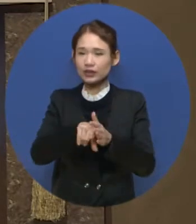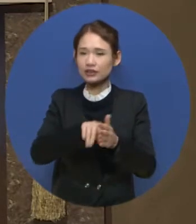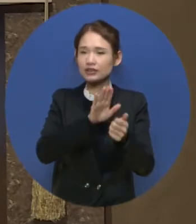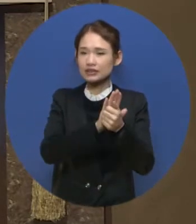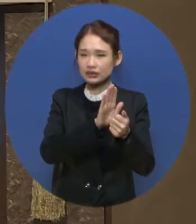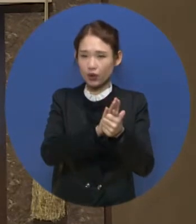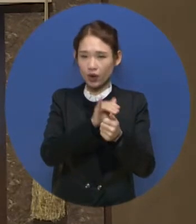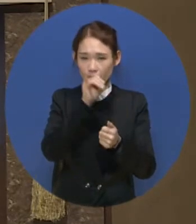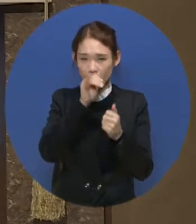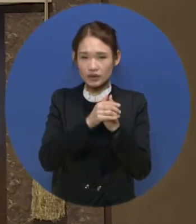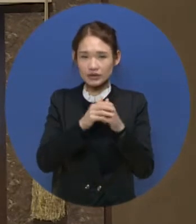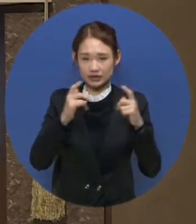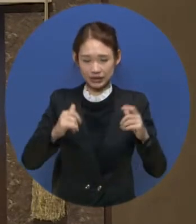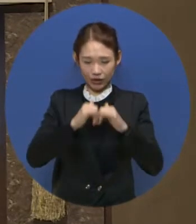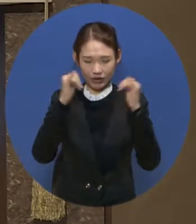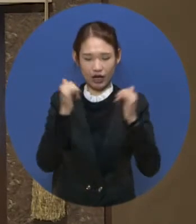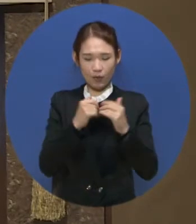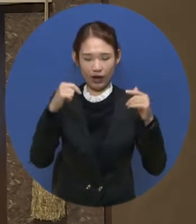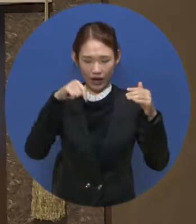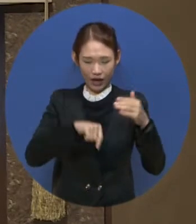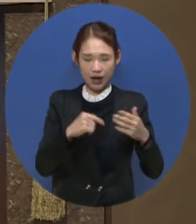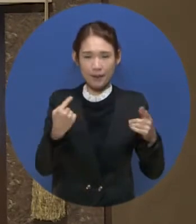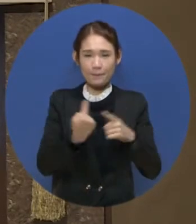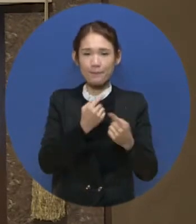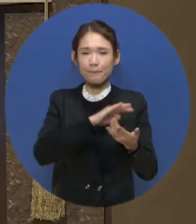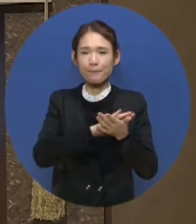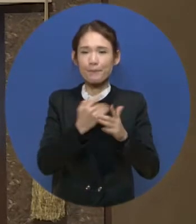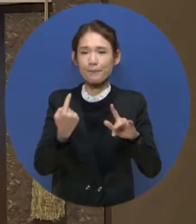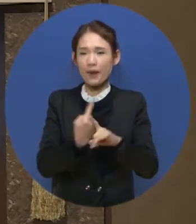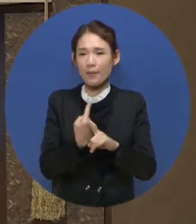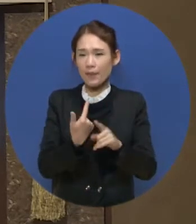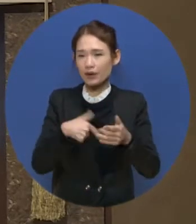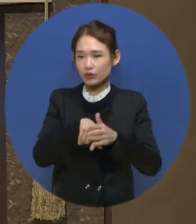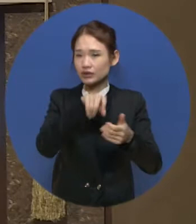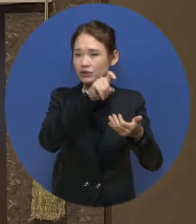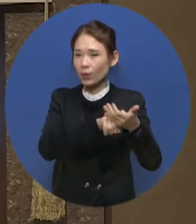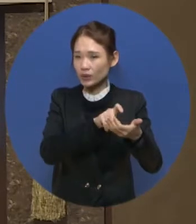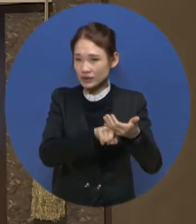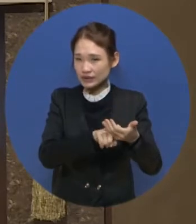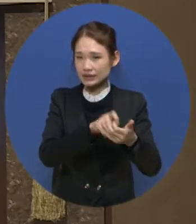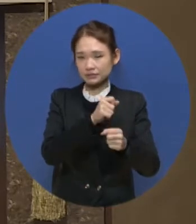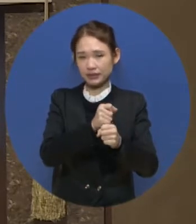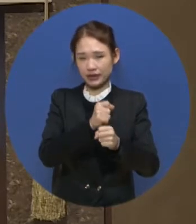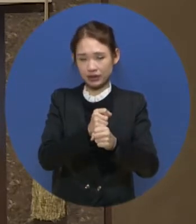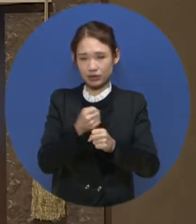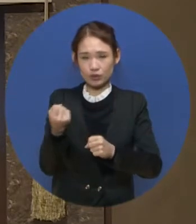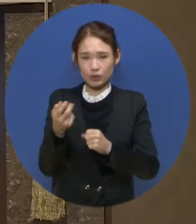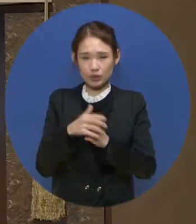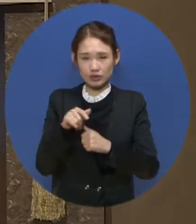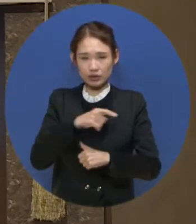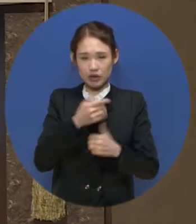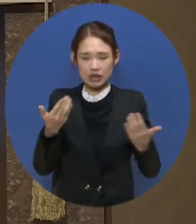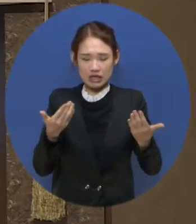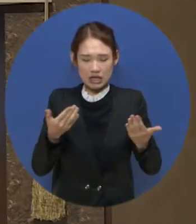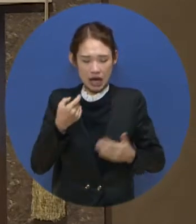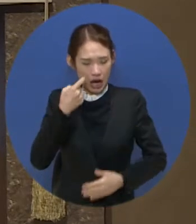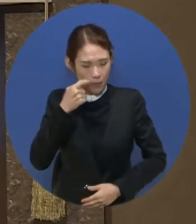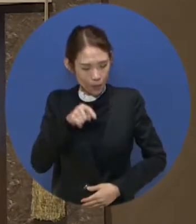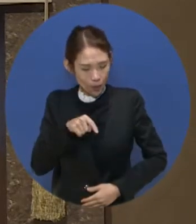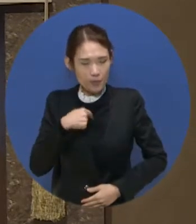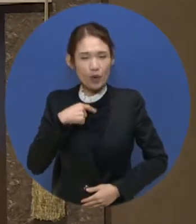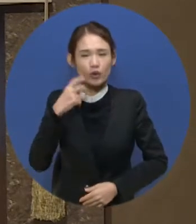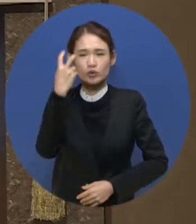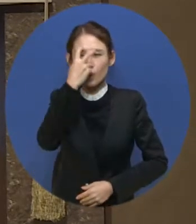또 지역사회가 변화될 수 있도록 촉진하는 일들도 하고 저희가 또 이제 그런 일을 하다 보니까